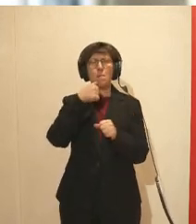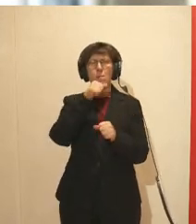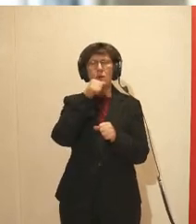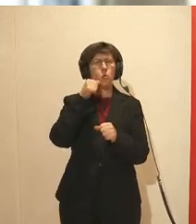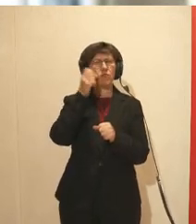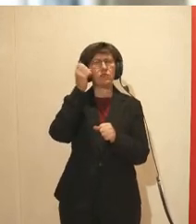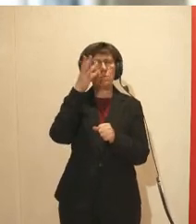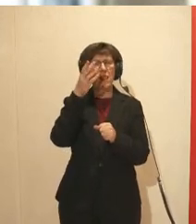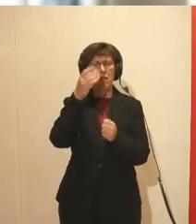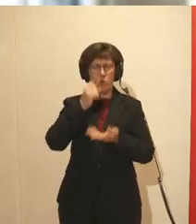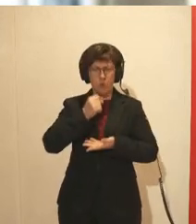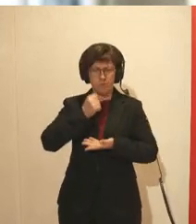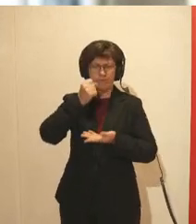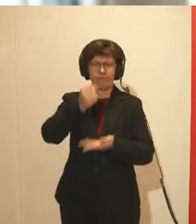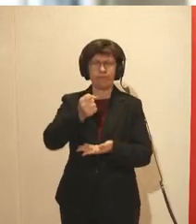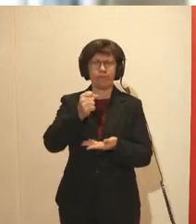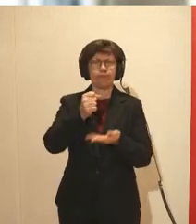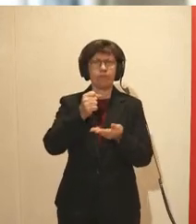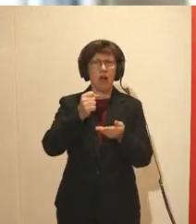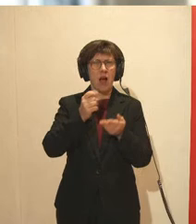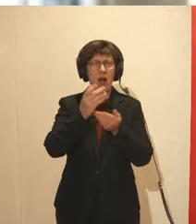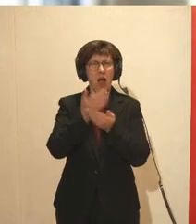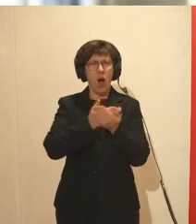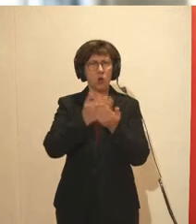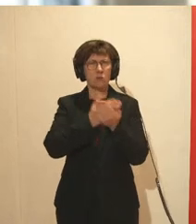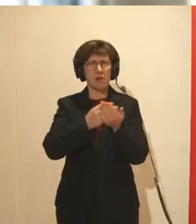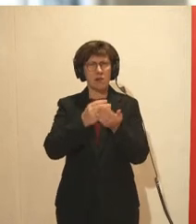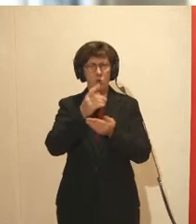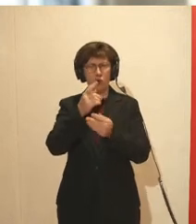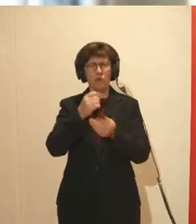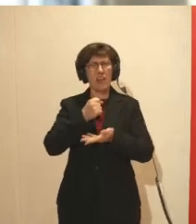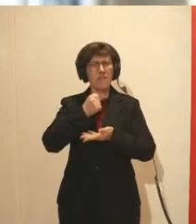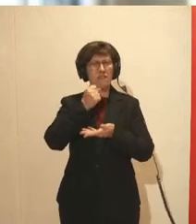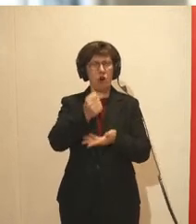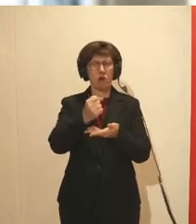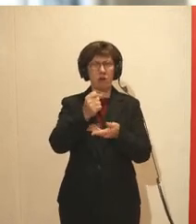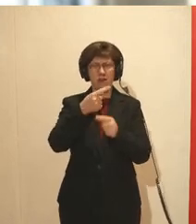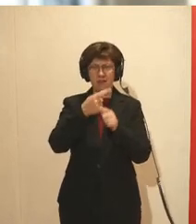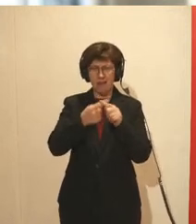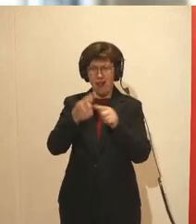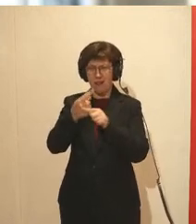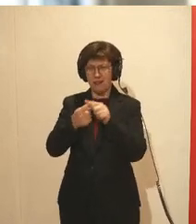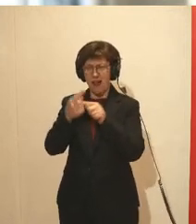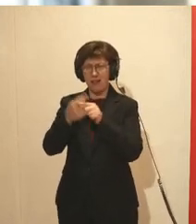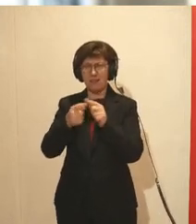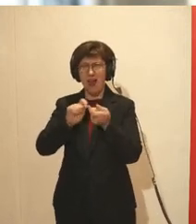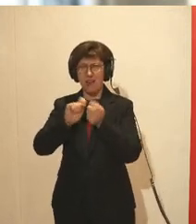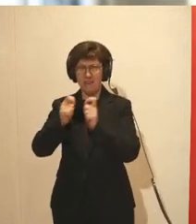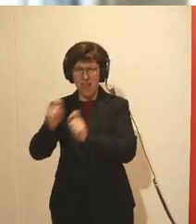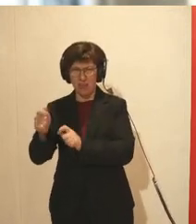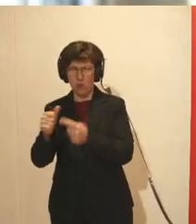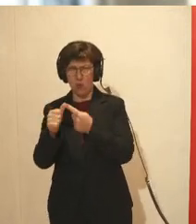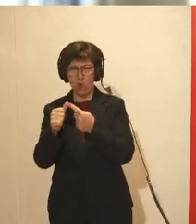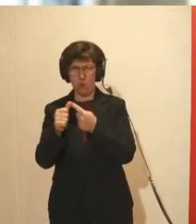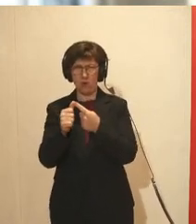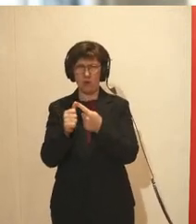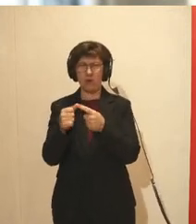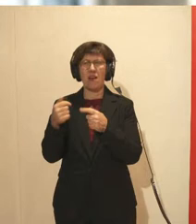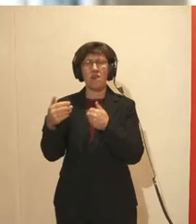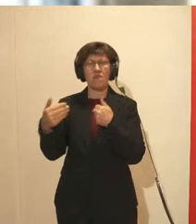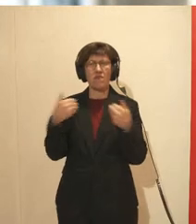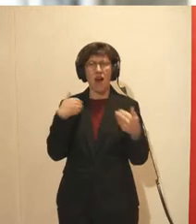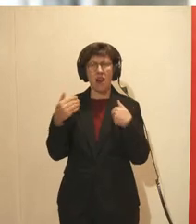ich denke ein teil änderungen der kommt eher